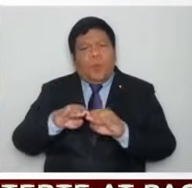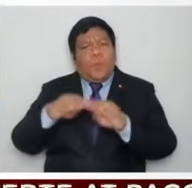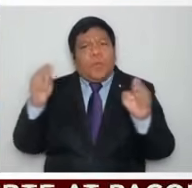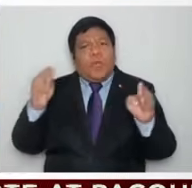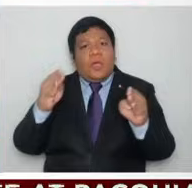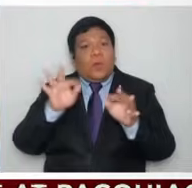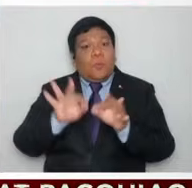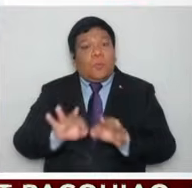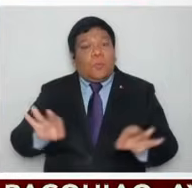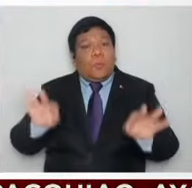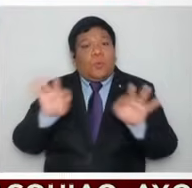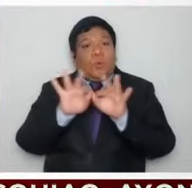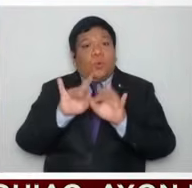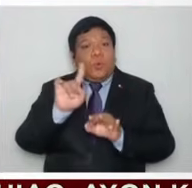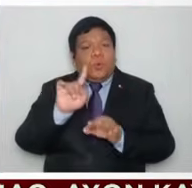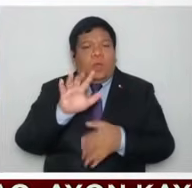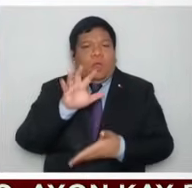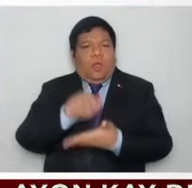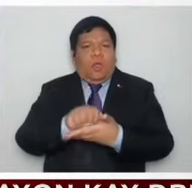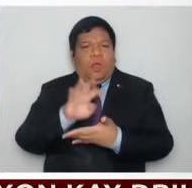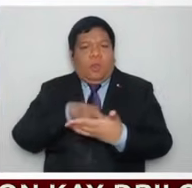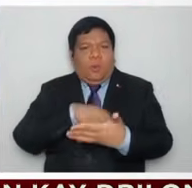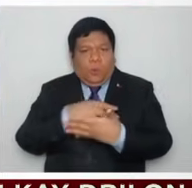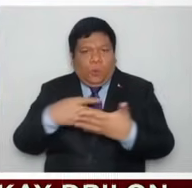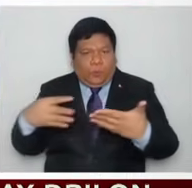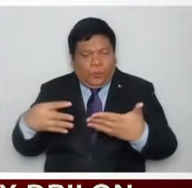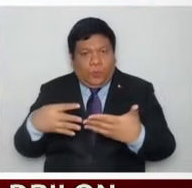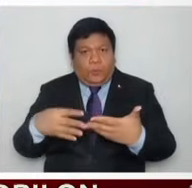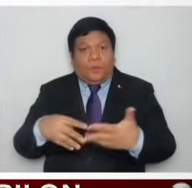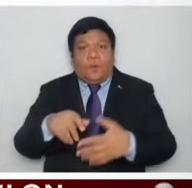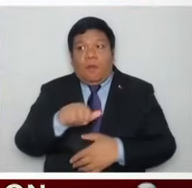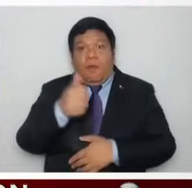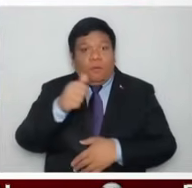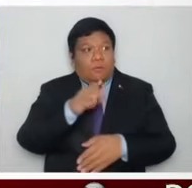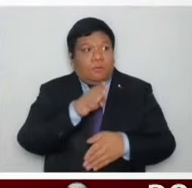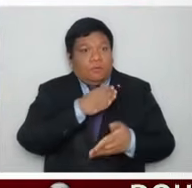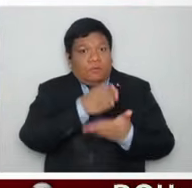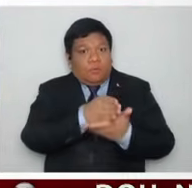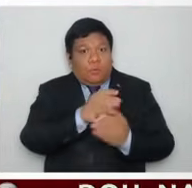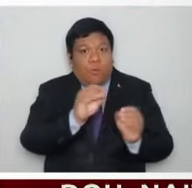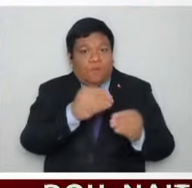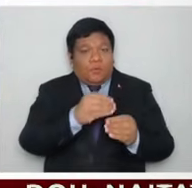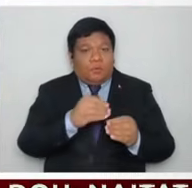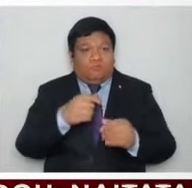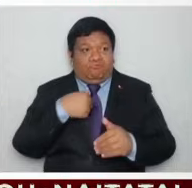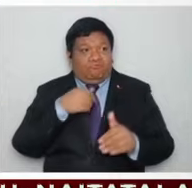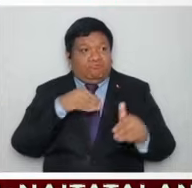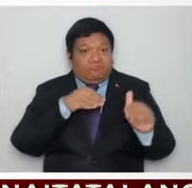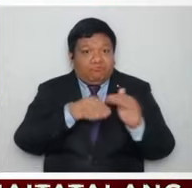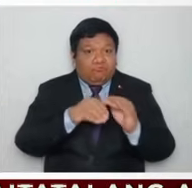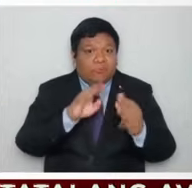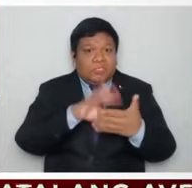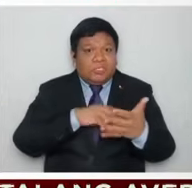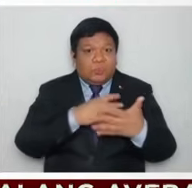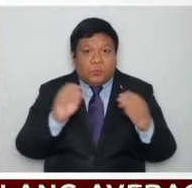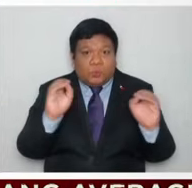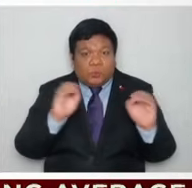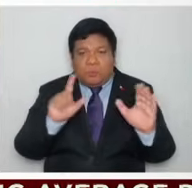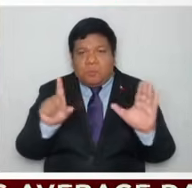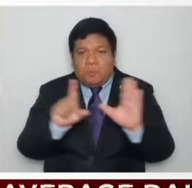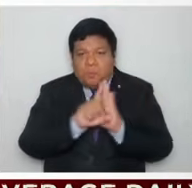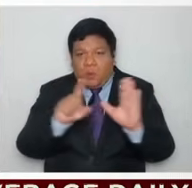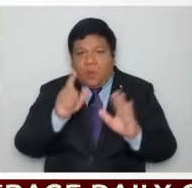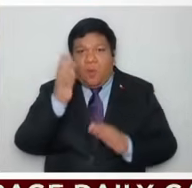by appointment. Sa ibang sangay nga ng SSS, bawal pa rin ang walk-in dahil sa banta ng panibagong COVID